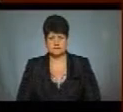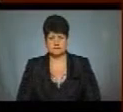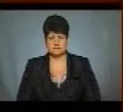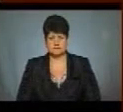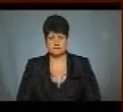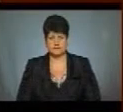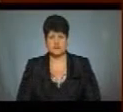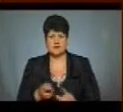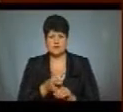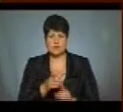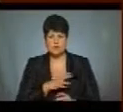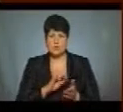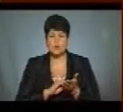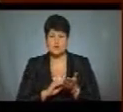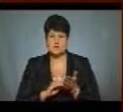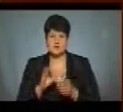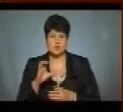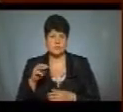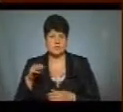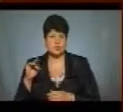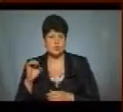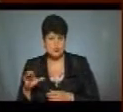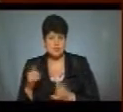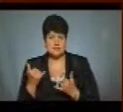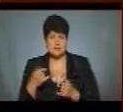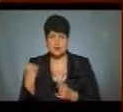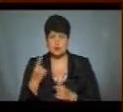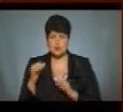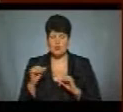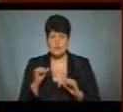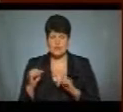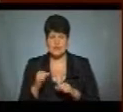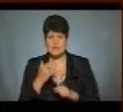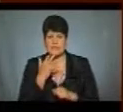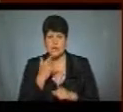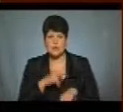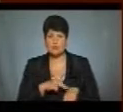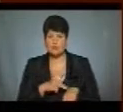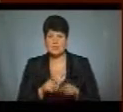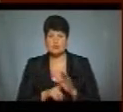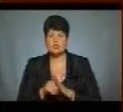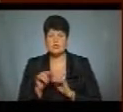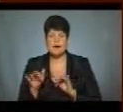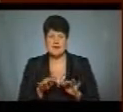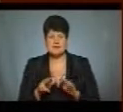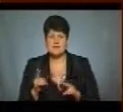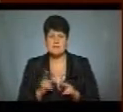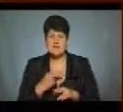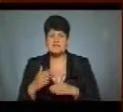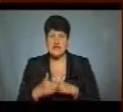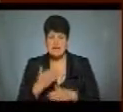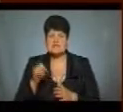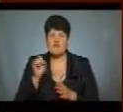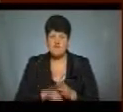І з нами на зв'язку була наша кореспондентка Соломія Струс. Вона зараз біля обласного управління Нацполіції, де розпочалася акція «Безкарність